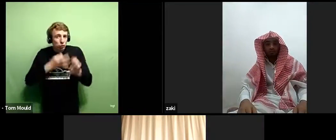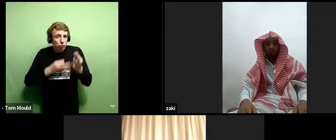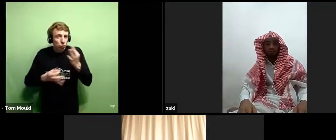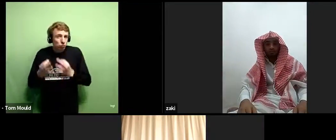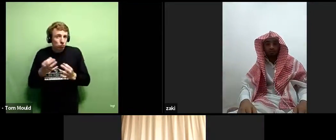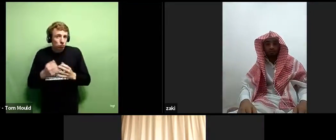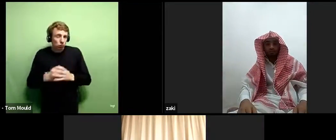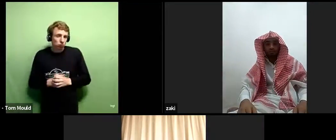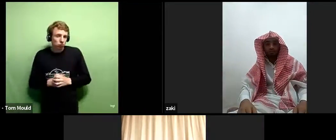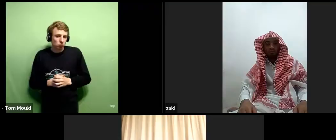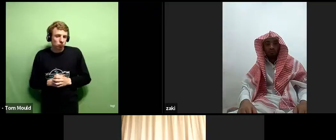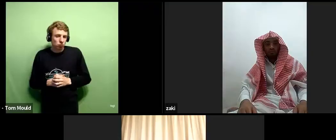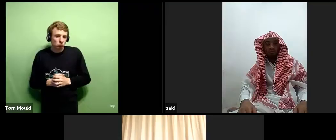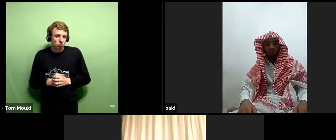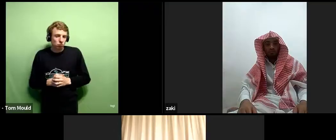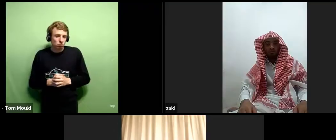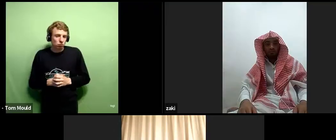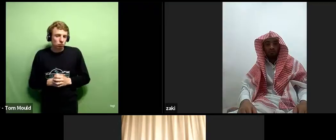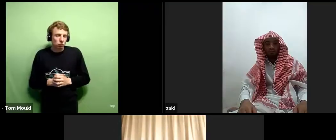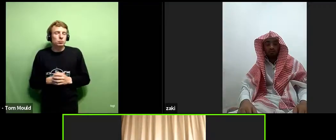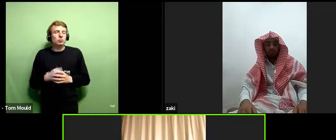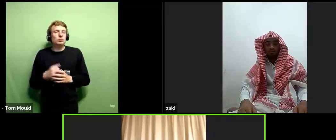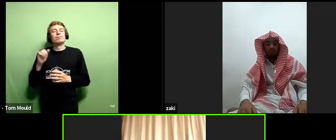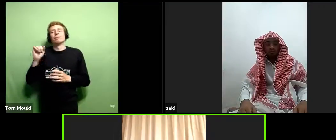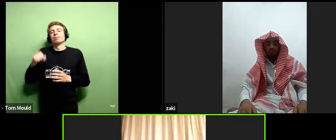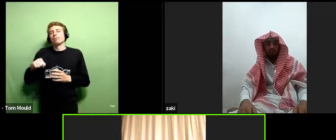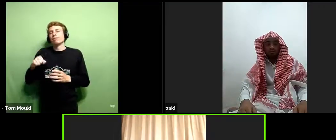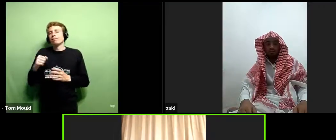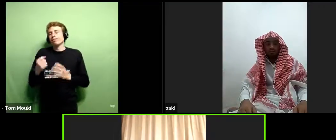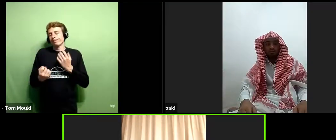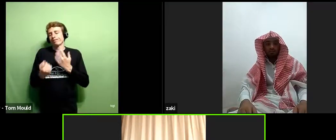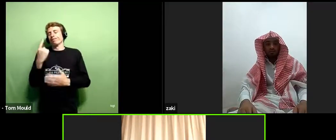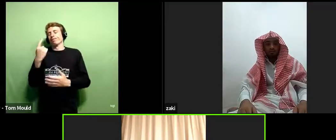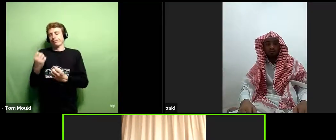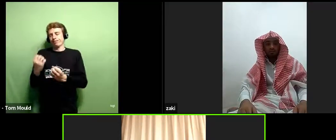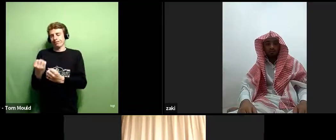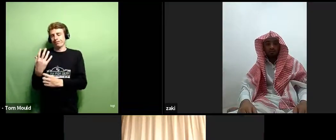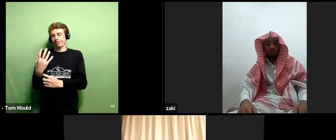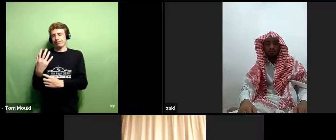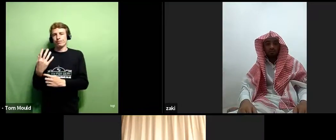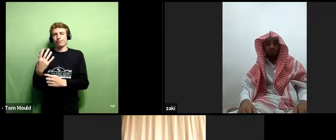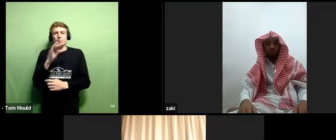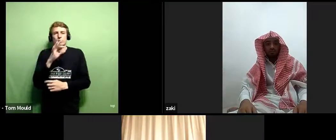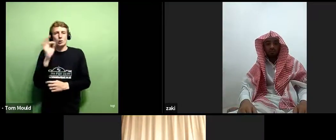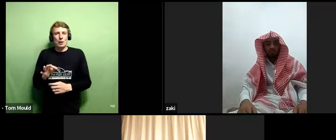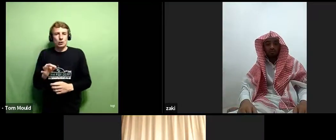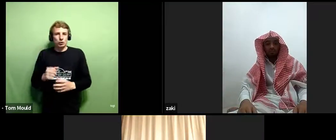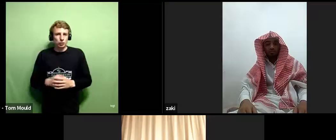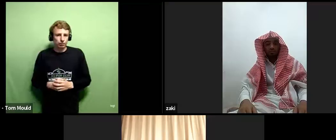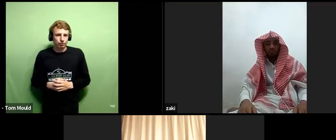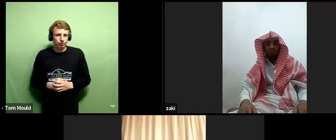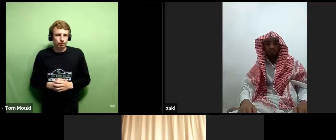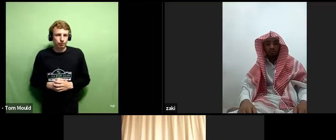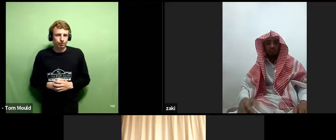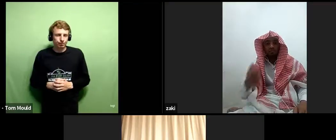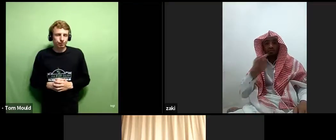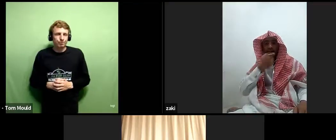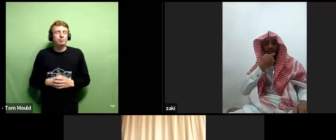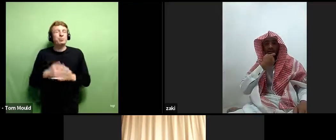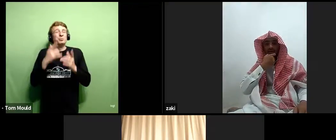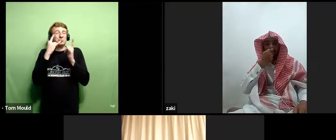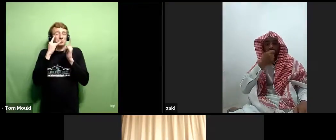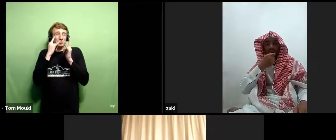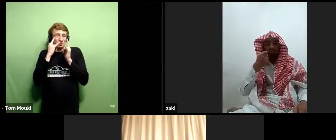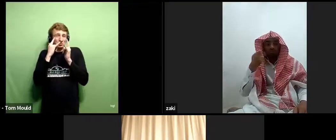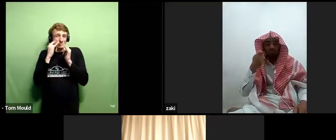Yes, there's a question. Bear with me. No. Is it halal to use the hand sanitizer with alcohol